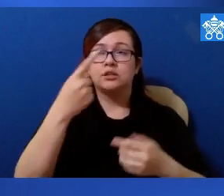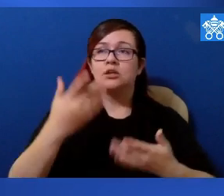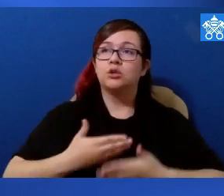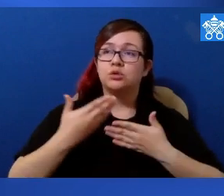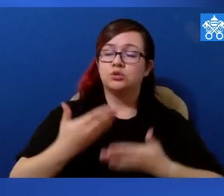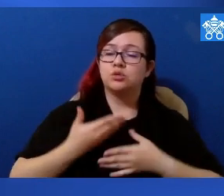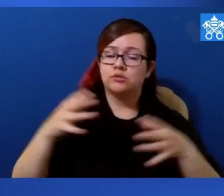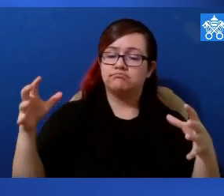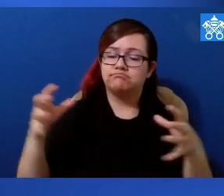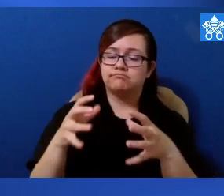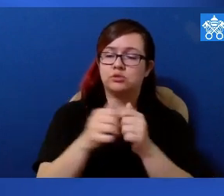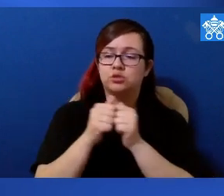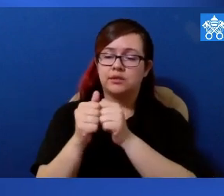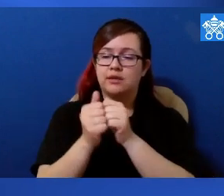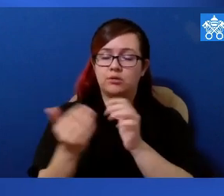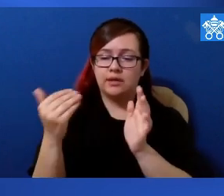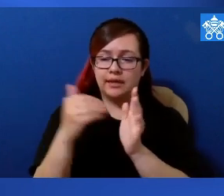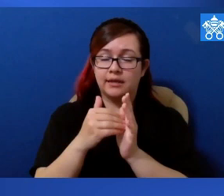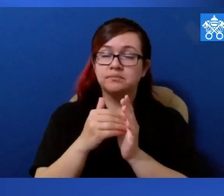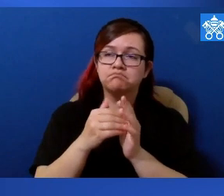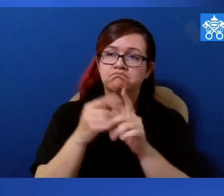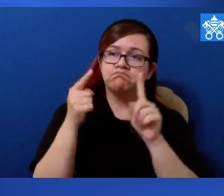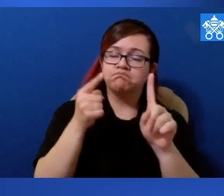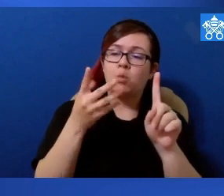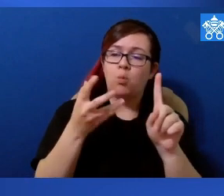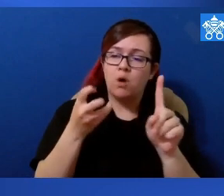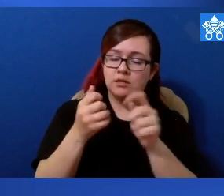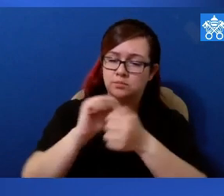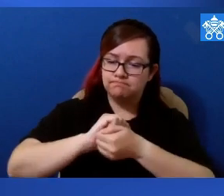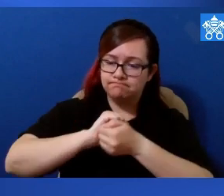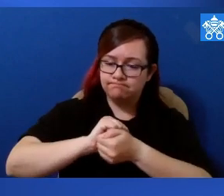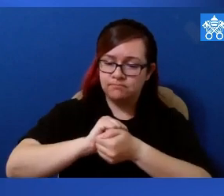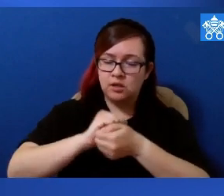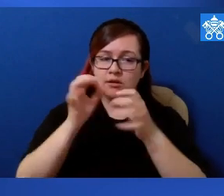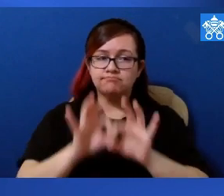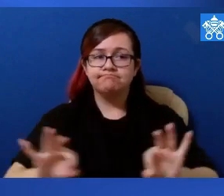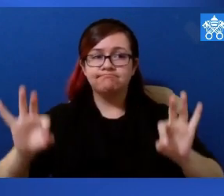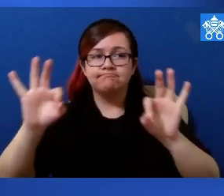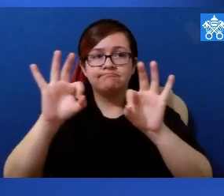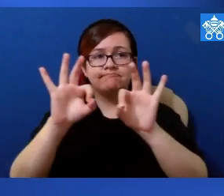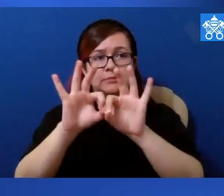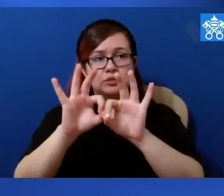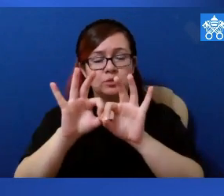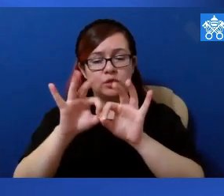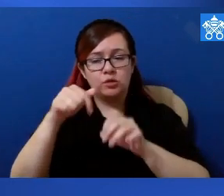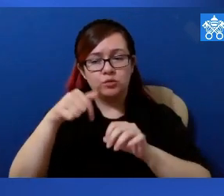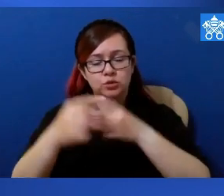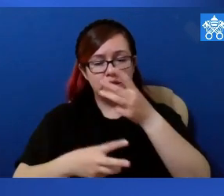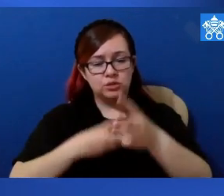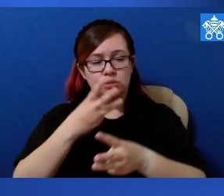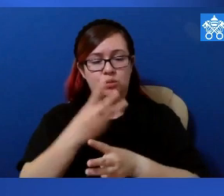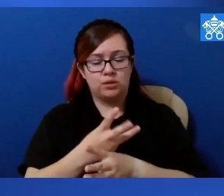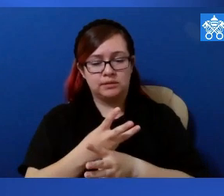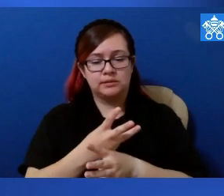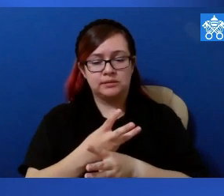The joy of coming together again and the desire to be together are fundamental signs of today's